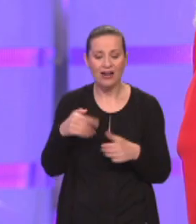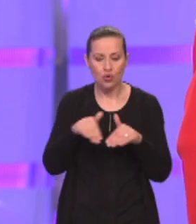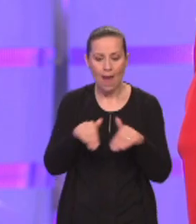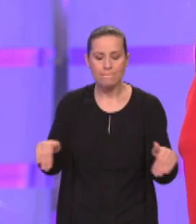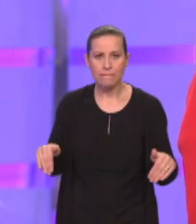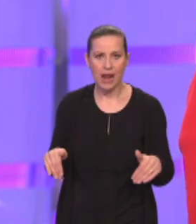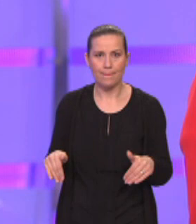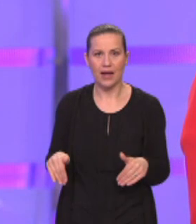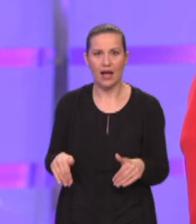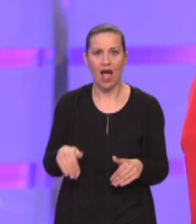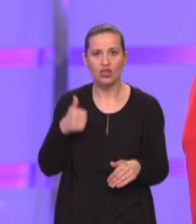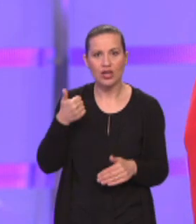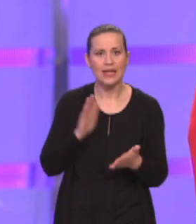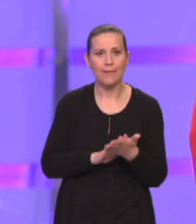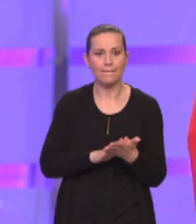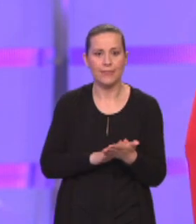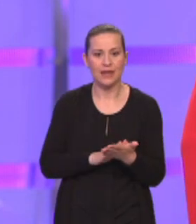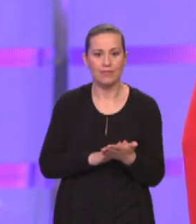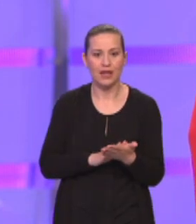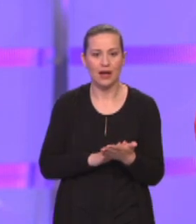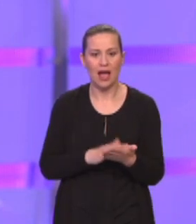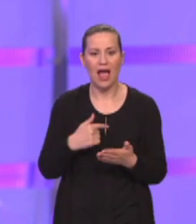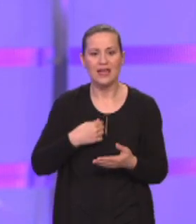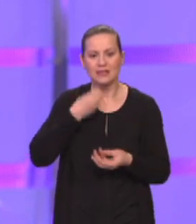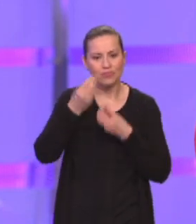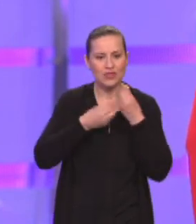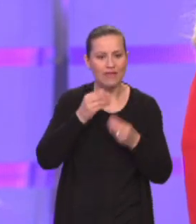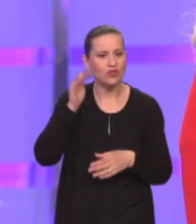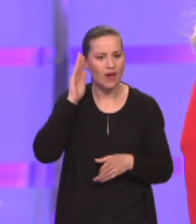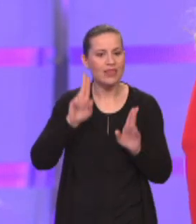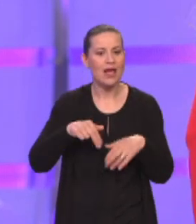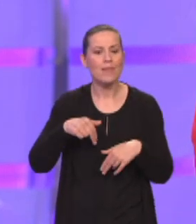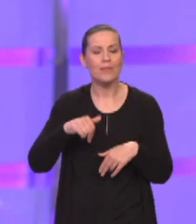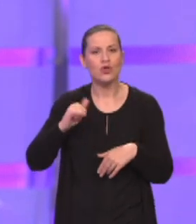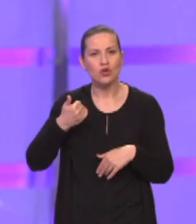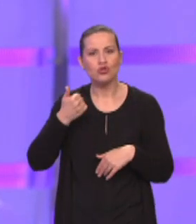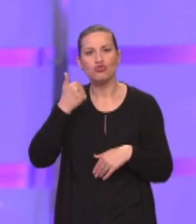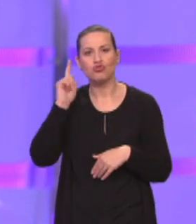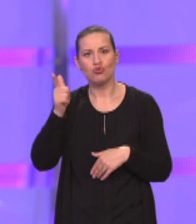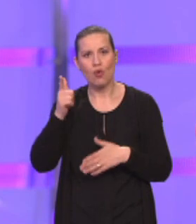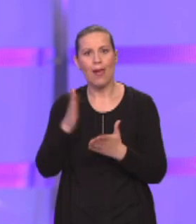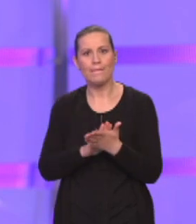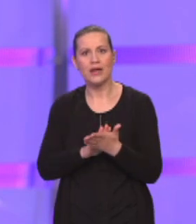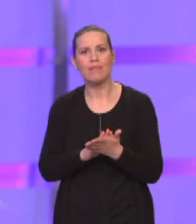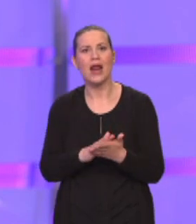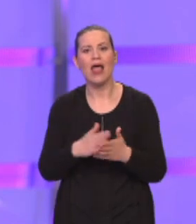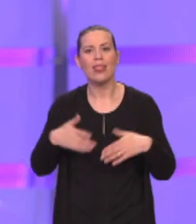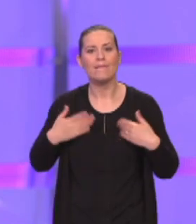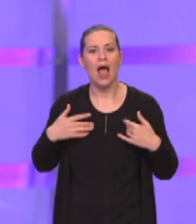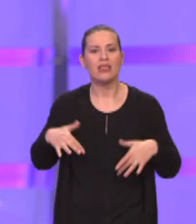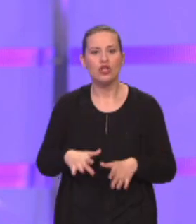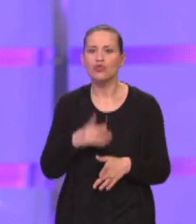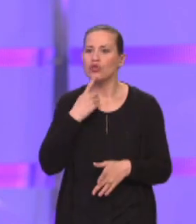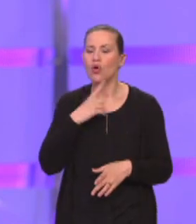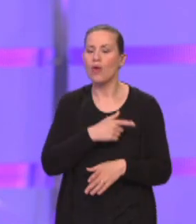Imamo prepreke, to je samo jedan primjer, pošto sam ja u Savjetu vlade, imam i drugih primjera. Dakle, da mladi ljudi koji imaju